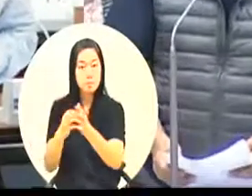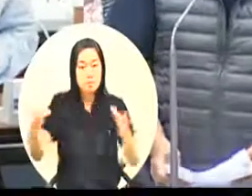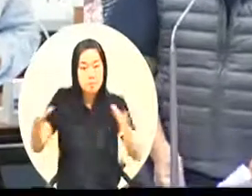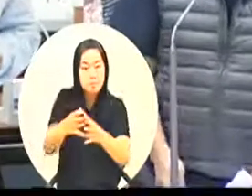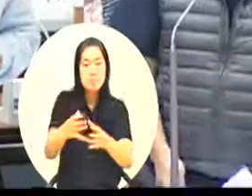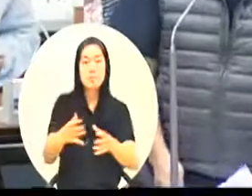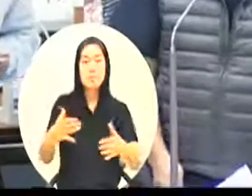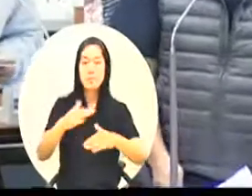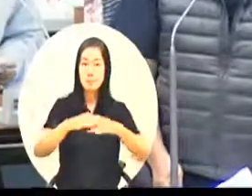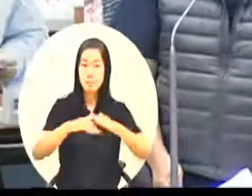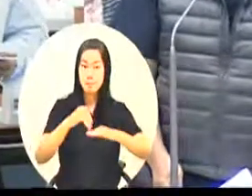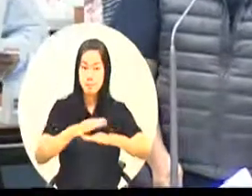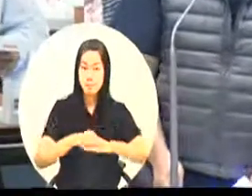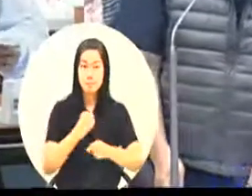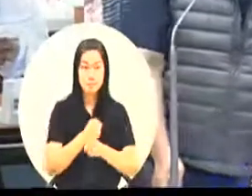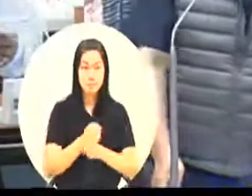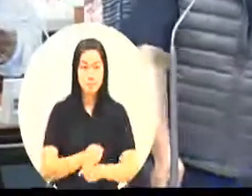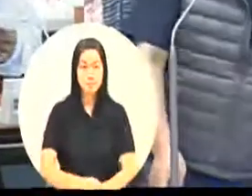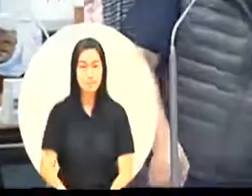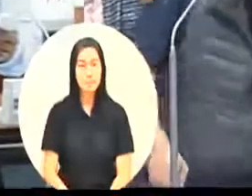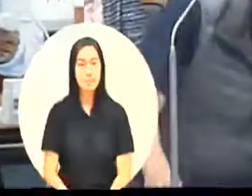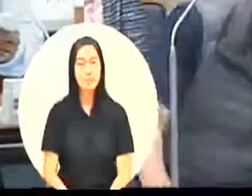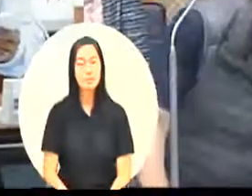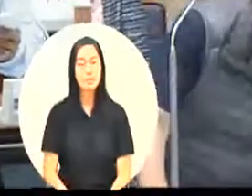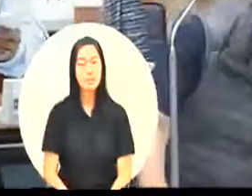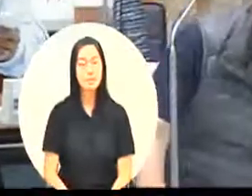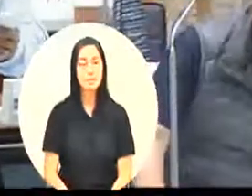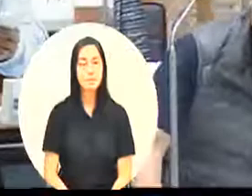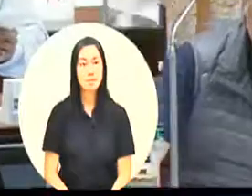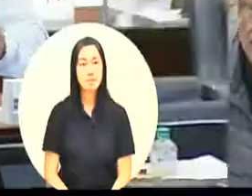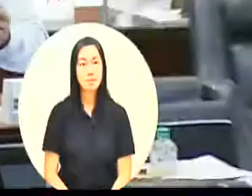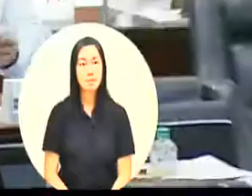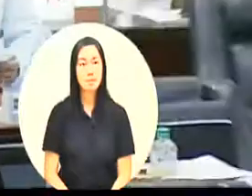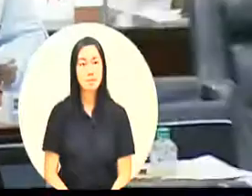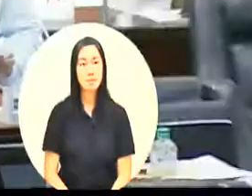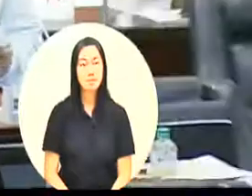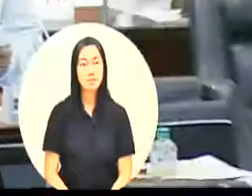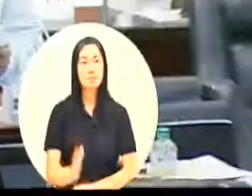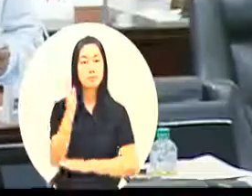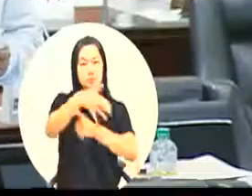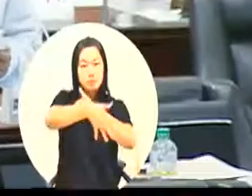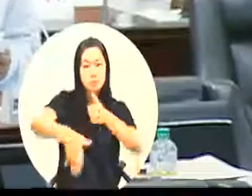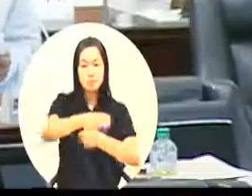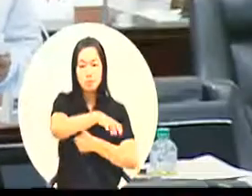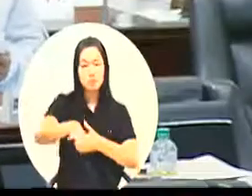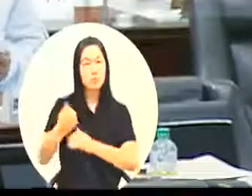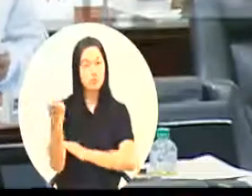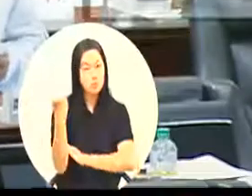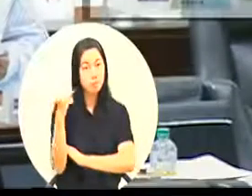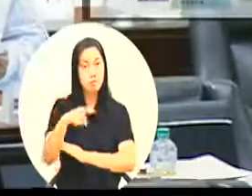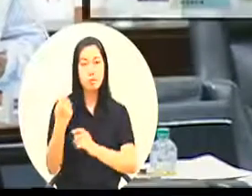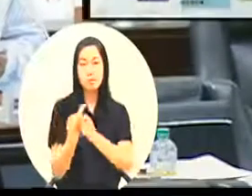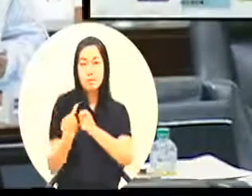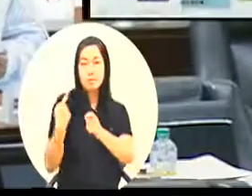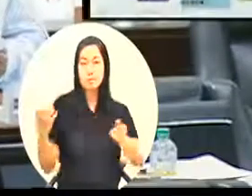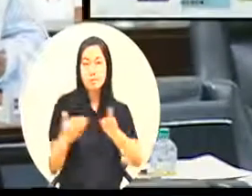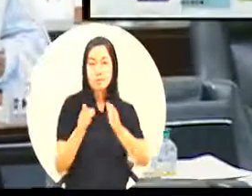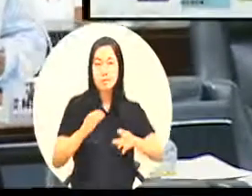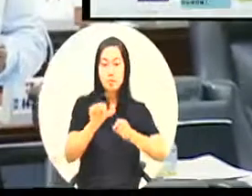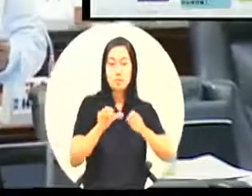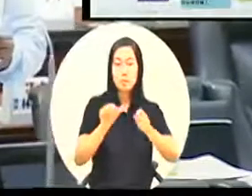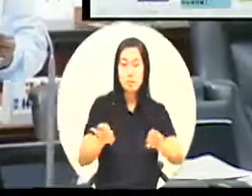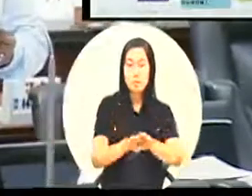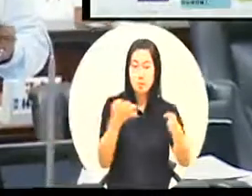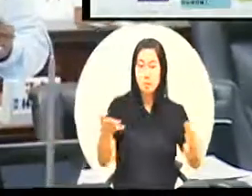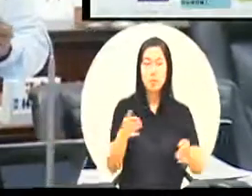来做 好，诸位请坐我想各局处都有努力从去年5月份开始停办公